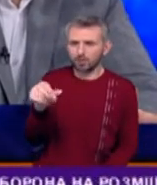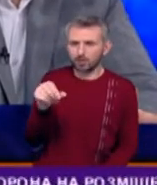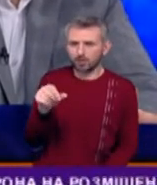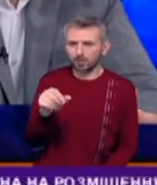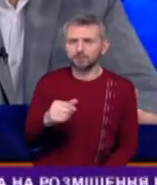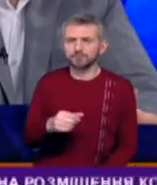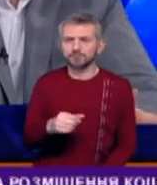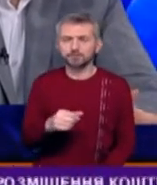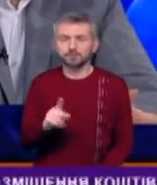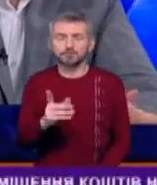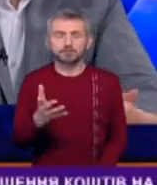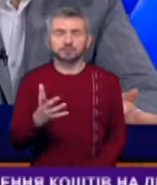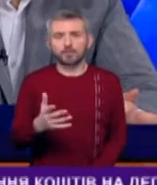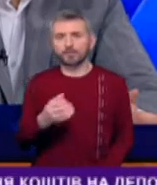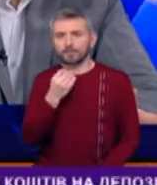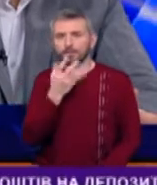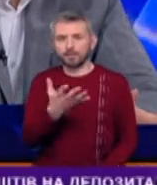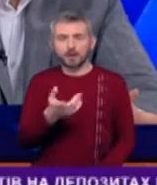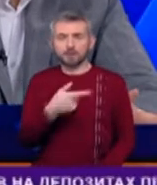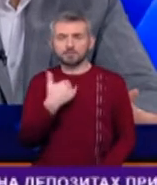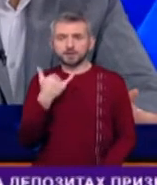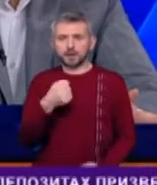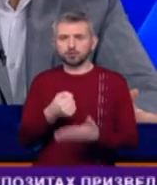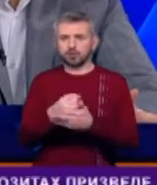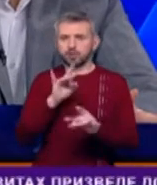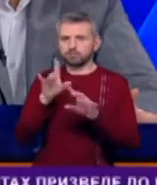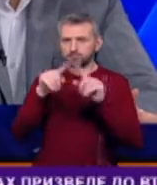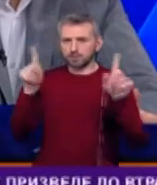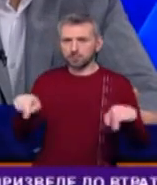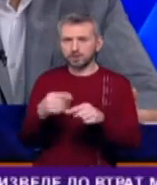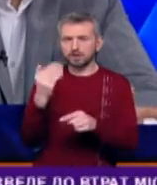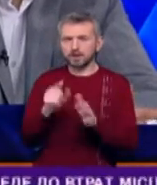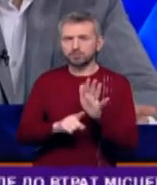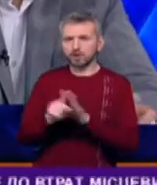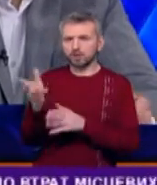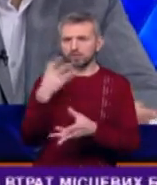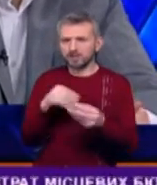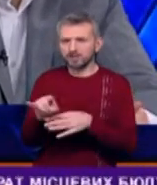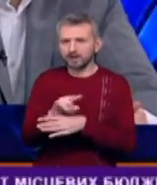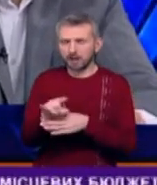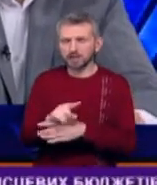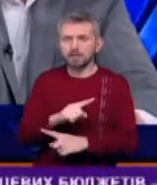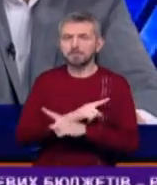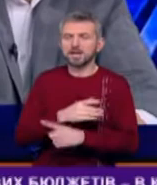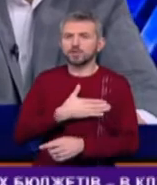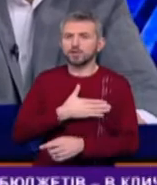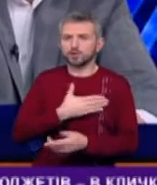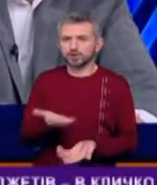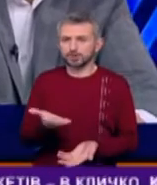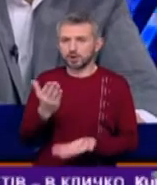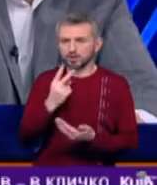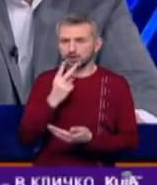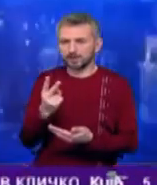Алло, так що? Ладно, ми зараз до бігбордів. Спочатку давайте фальсифікації. Ну, ці мертві душі, якщо